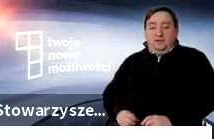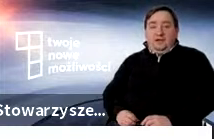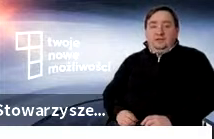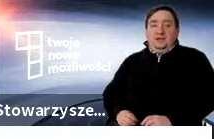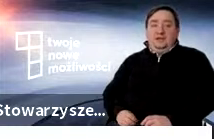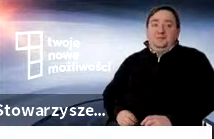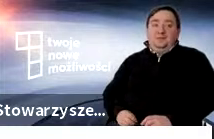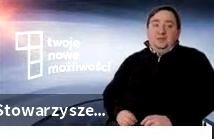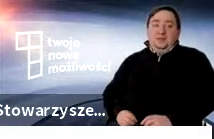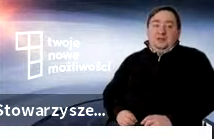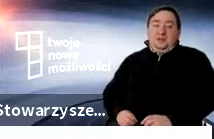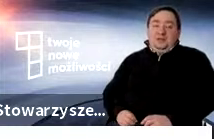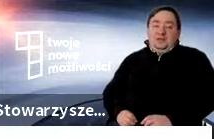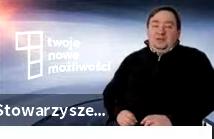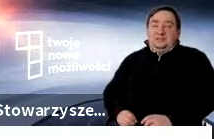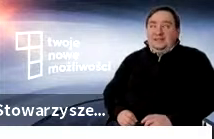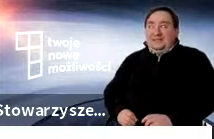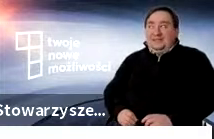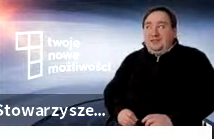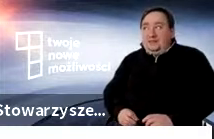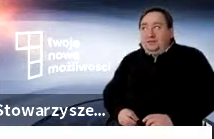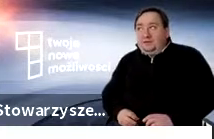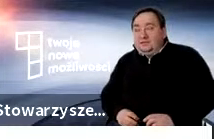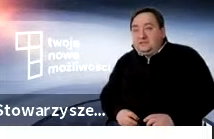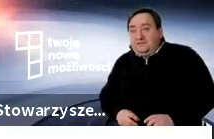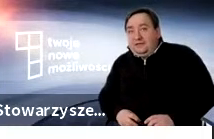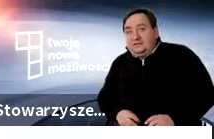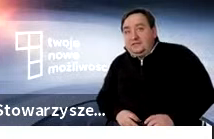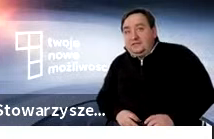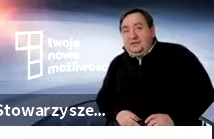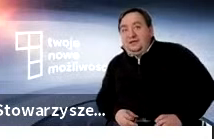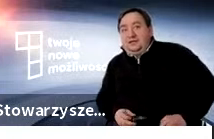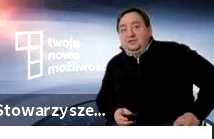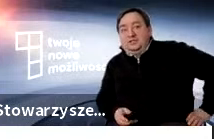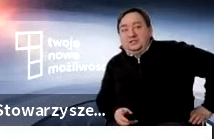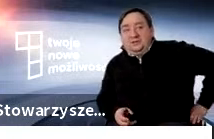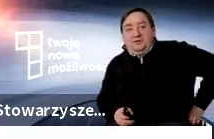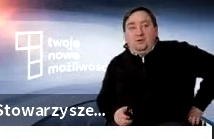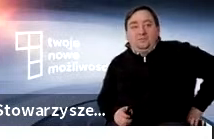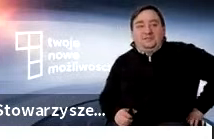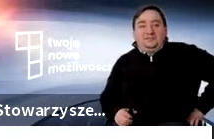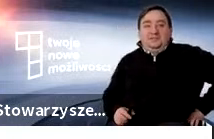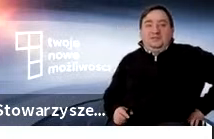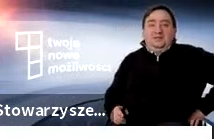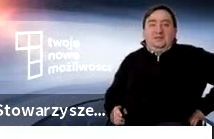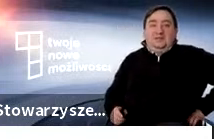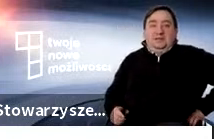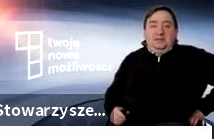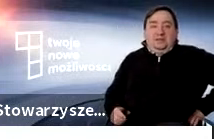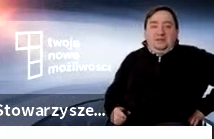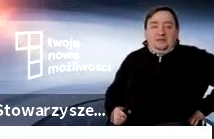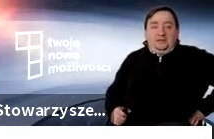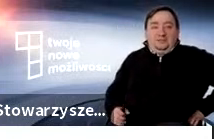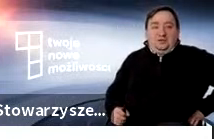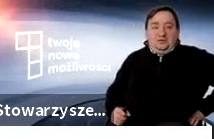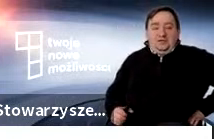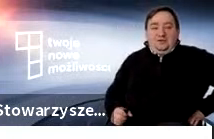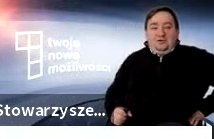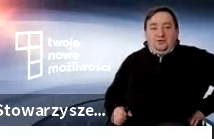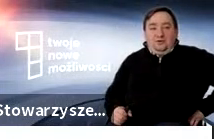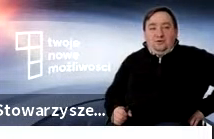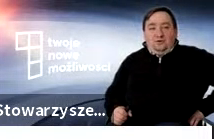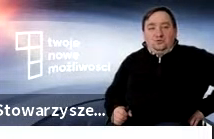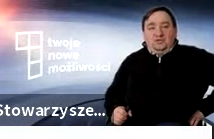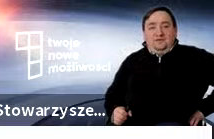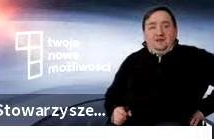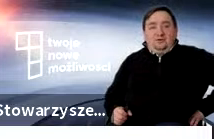przeróżne wymagania. Niestety stwierdzę, że czasami obsesyjne przekonanie